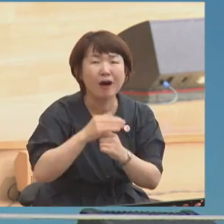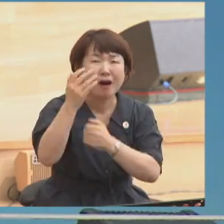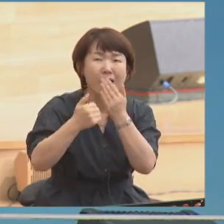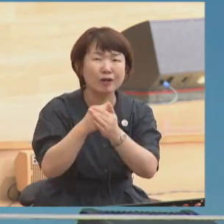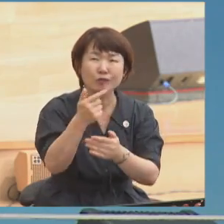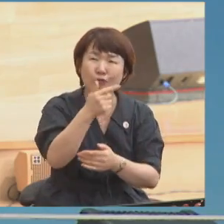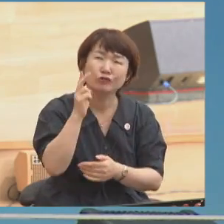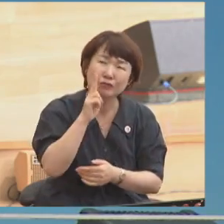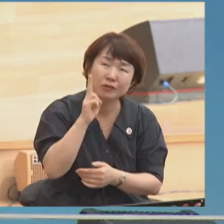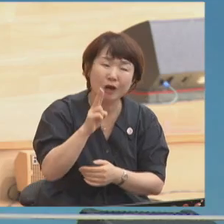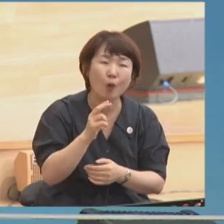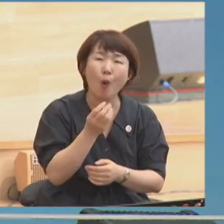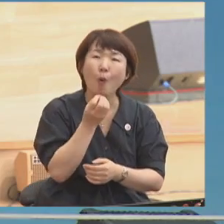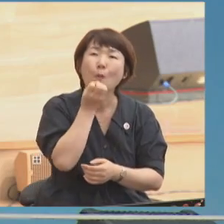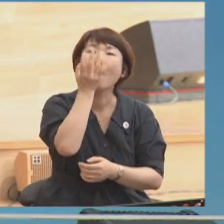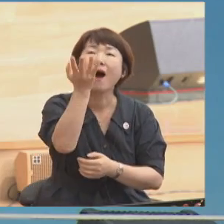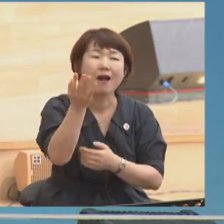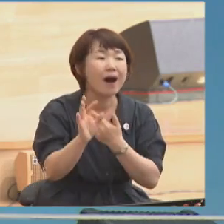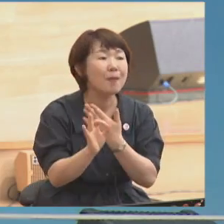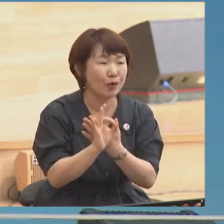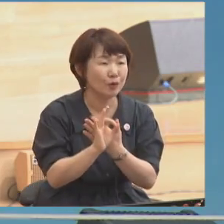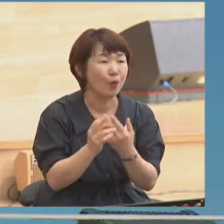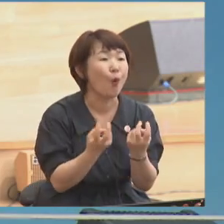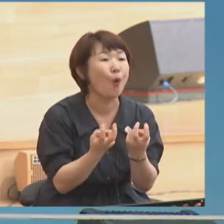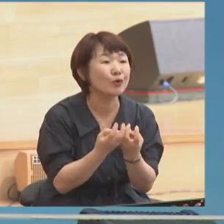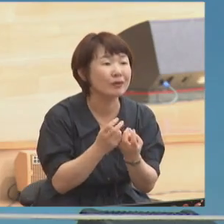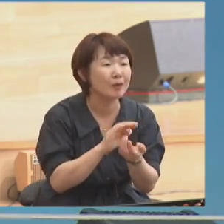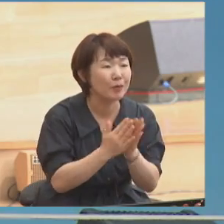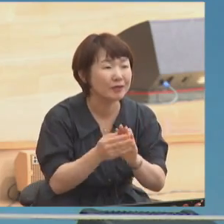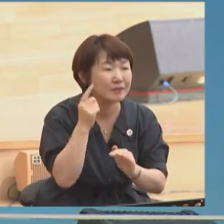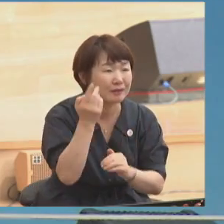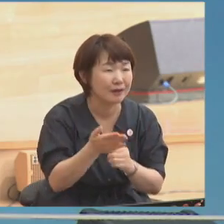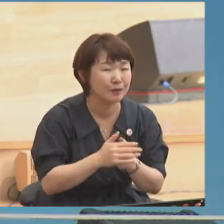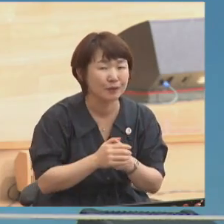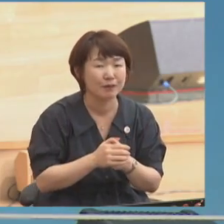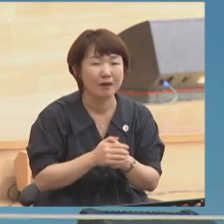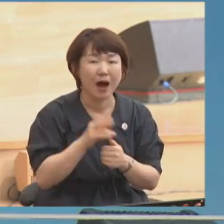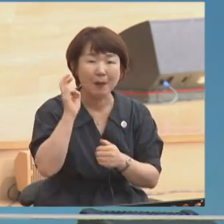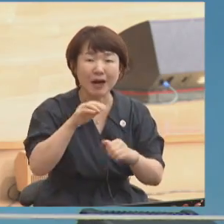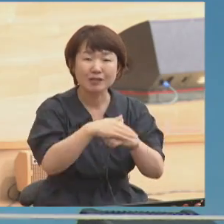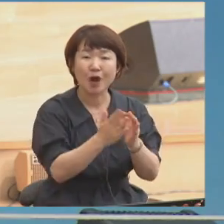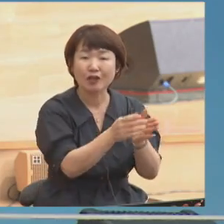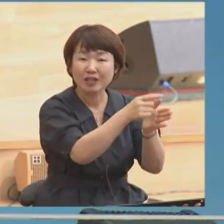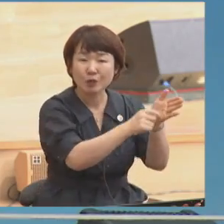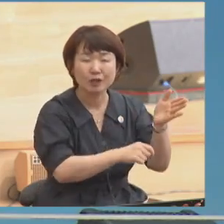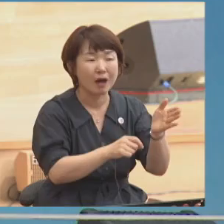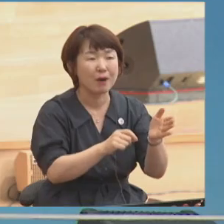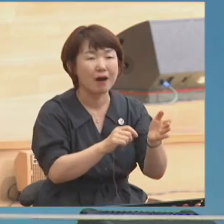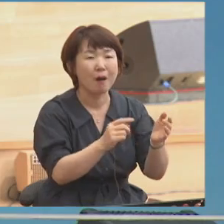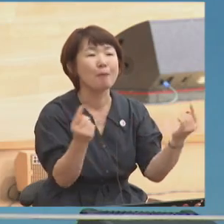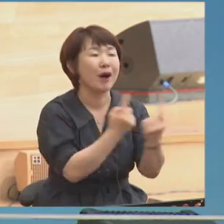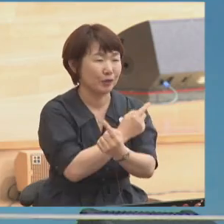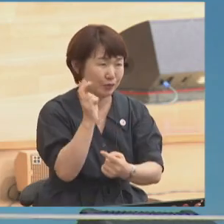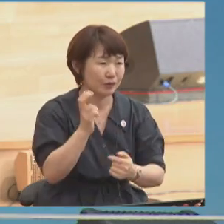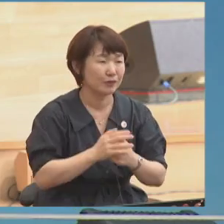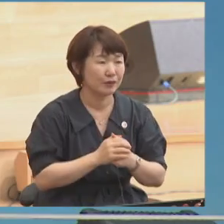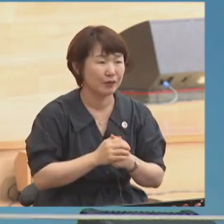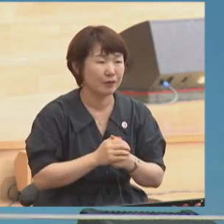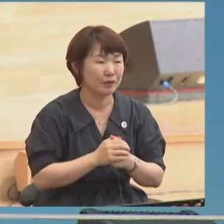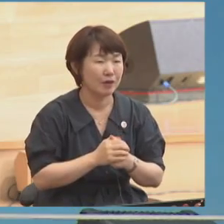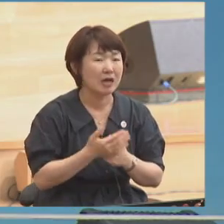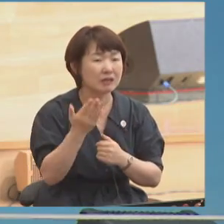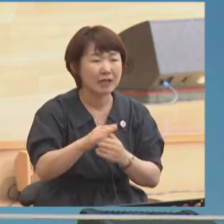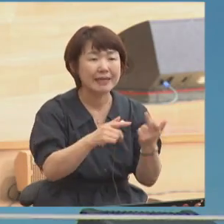너무하신 거 아닙니까? 라고 그렇게 토해냈으면 어땠을까요? 아마 성경의 기록이 달라졌을지도 몰라요. 근데